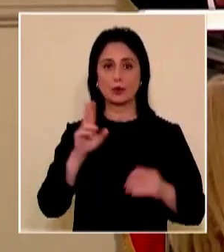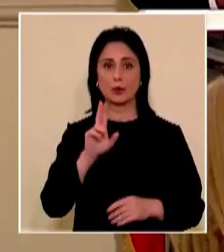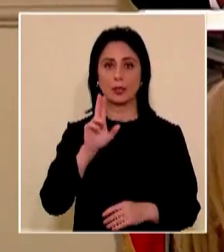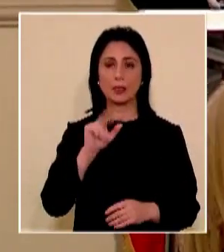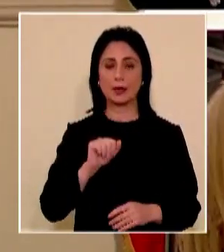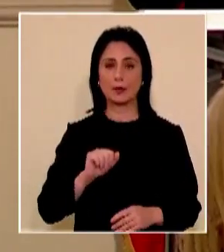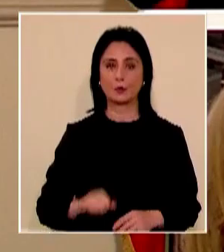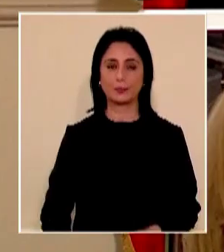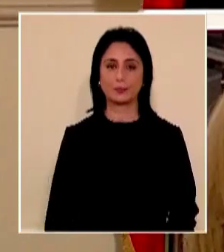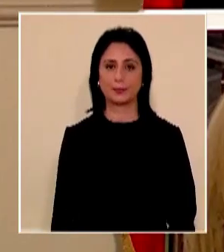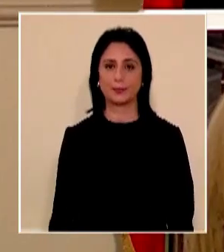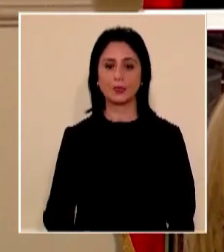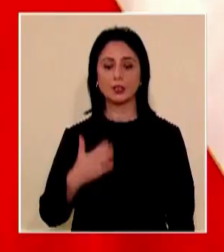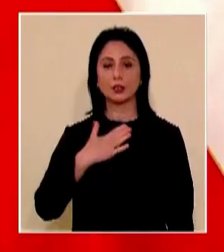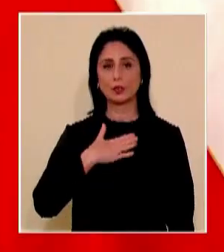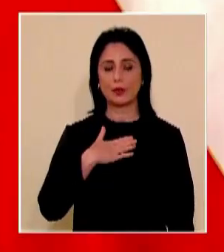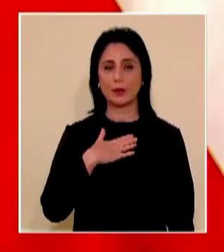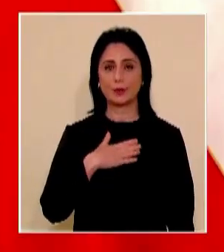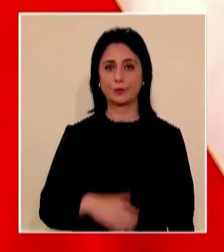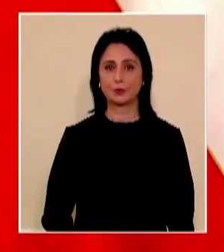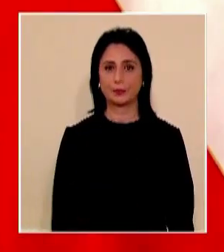Wczoraj celebrujemy